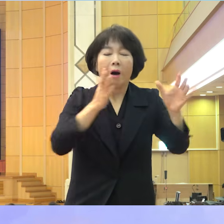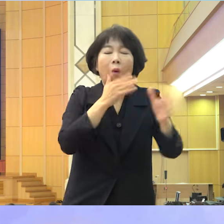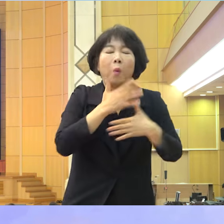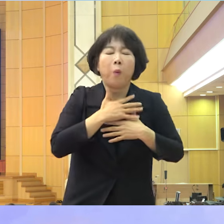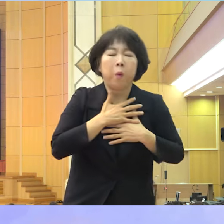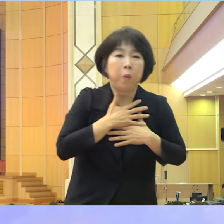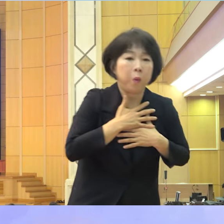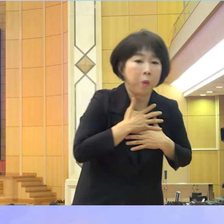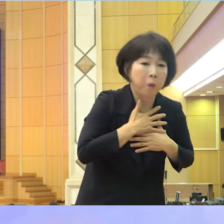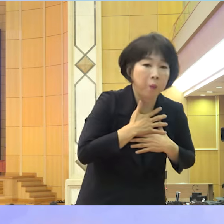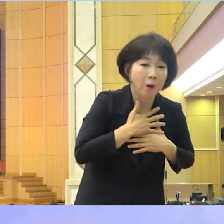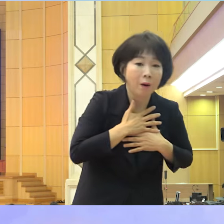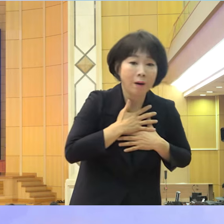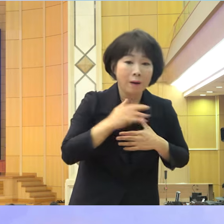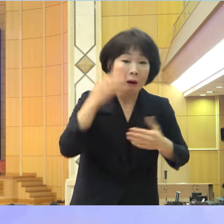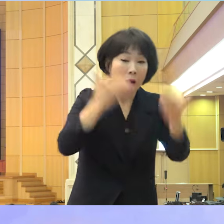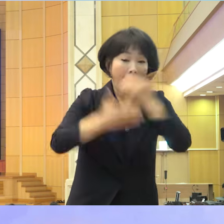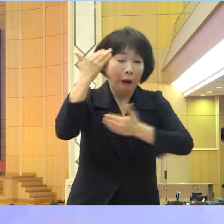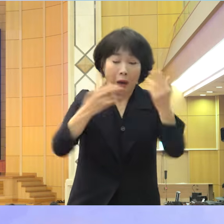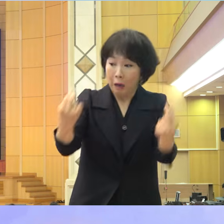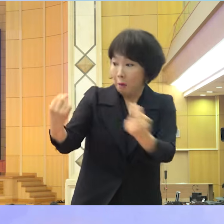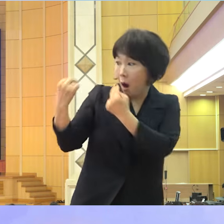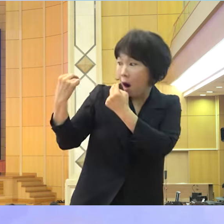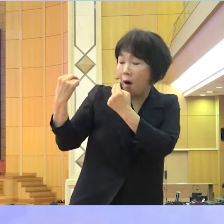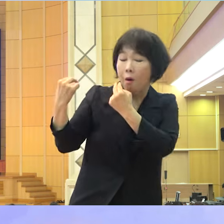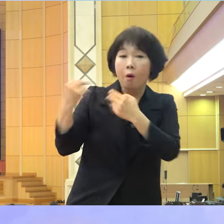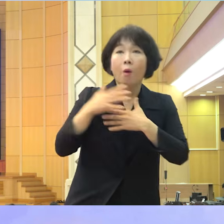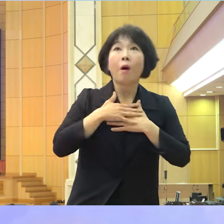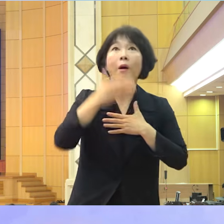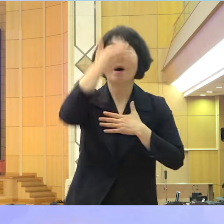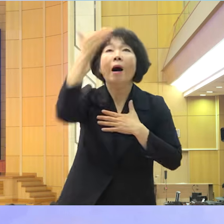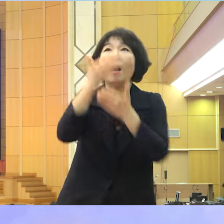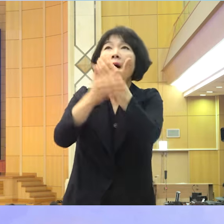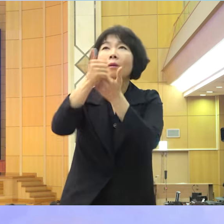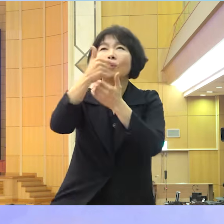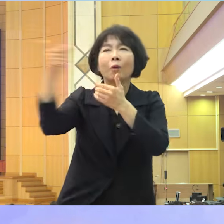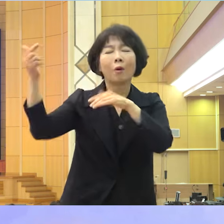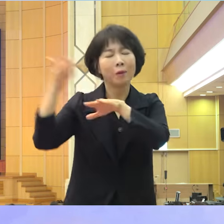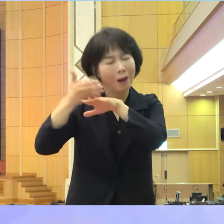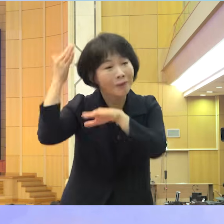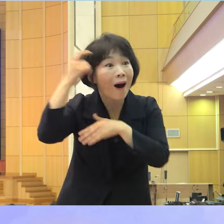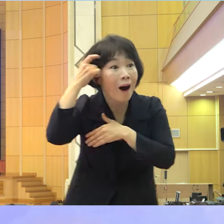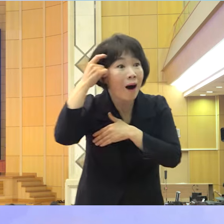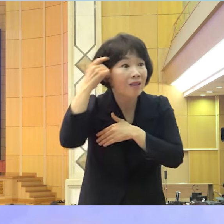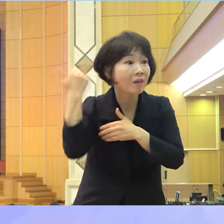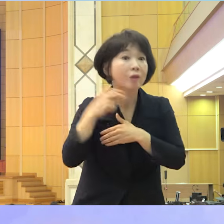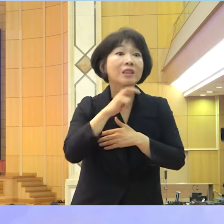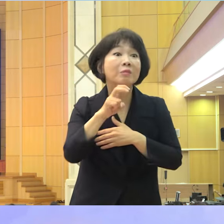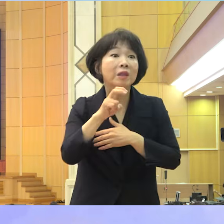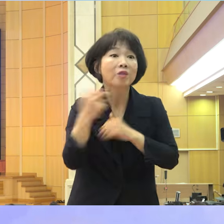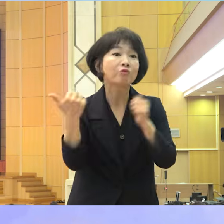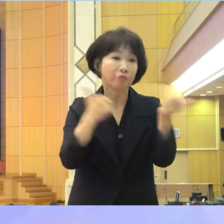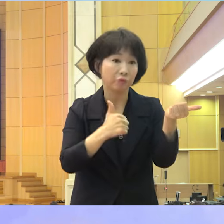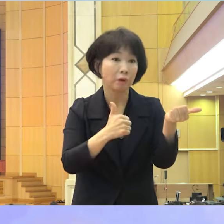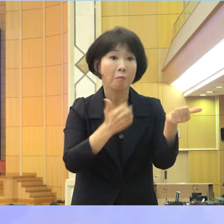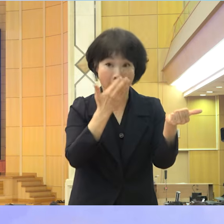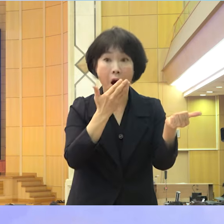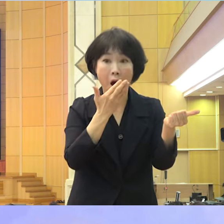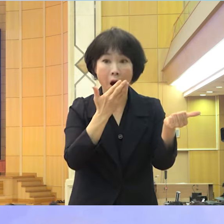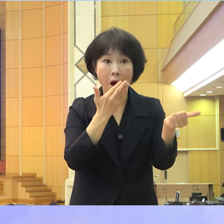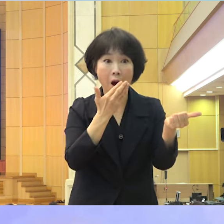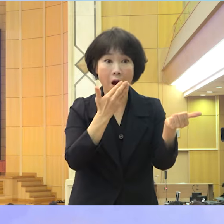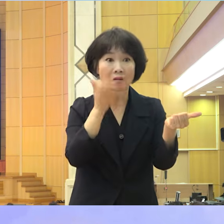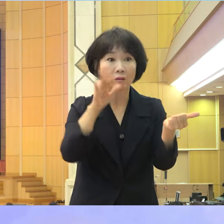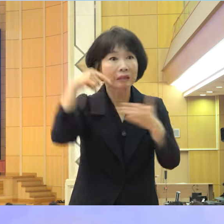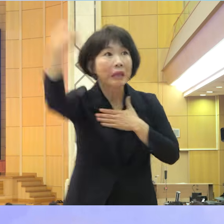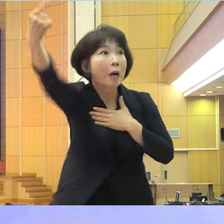지금까지 사는 것에도 너무너무 감사하다는 거예요. 죽었다면 20대에 죽었던 사람이고, 그